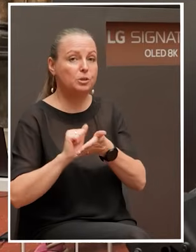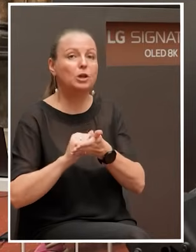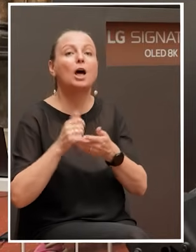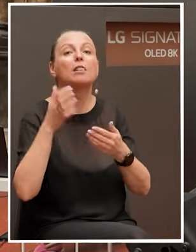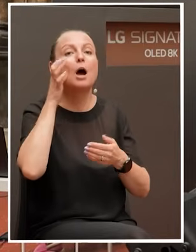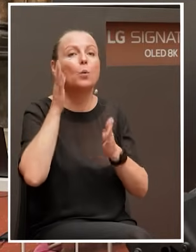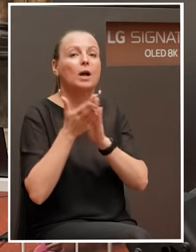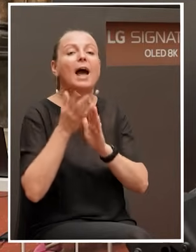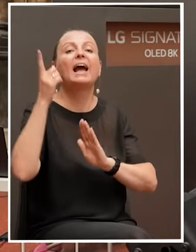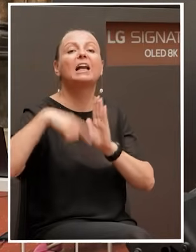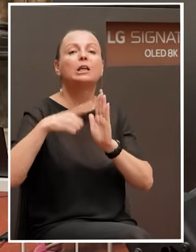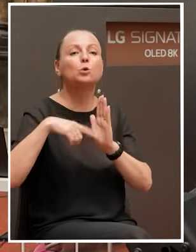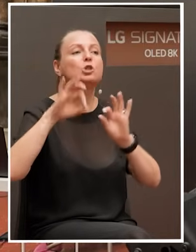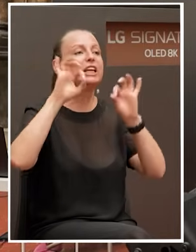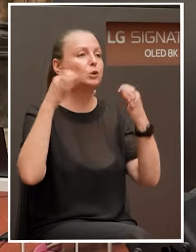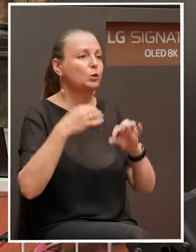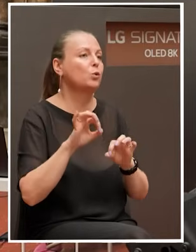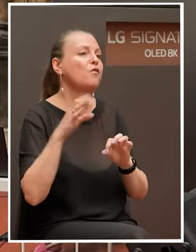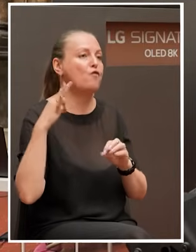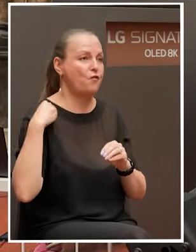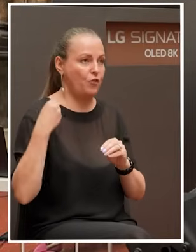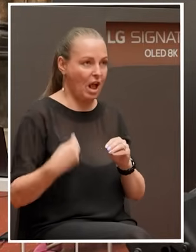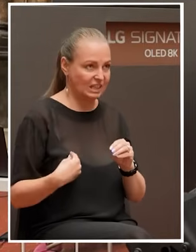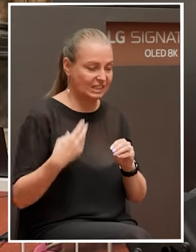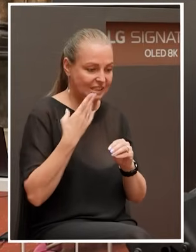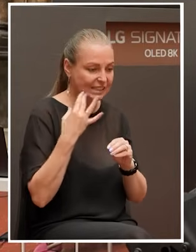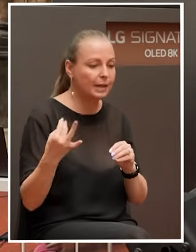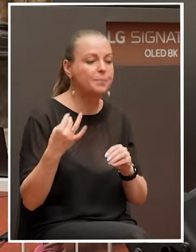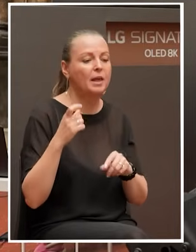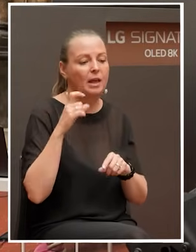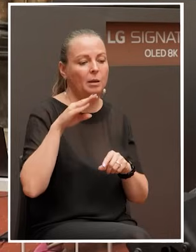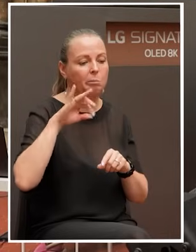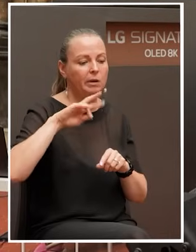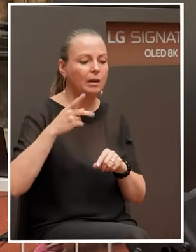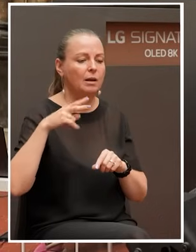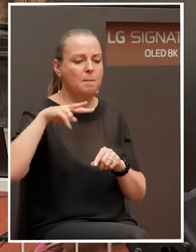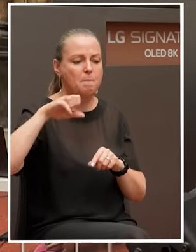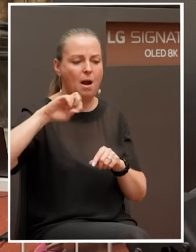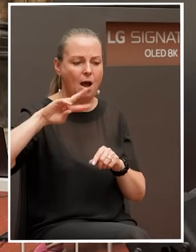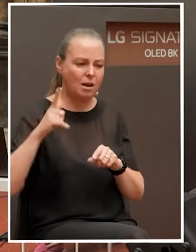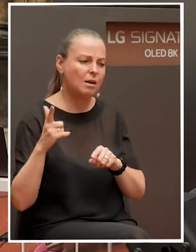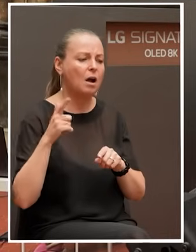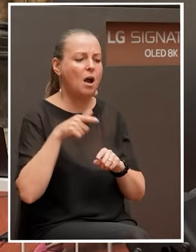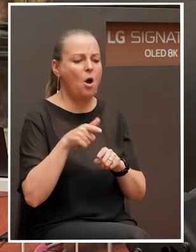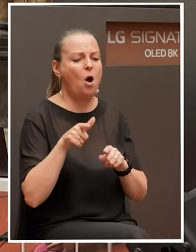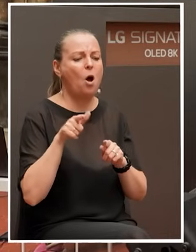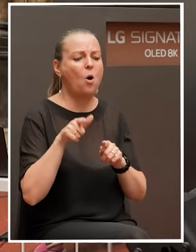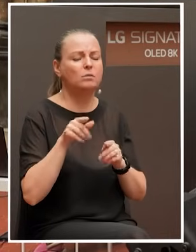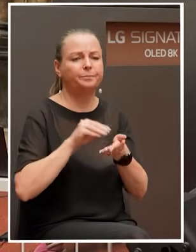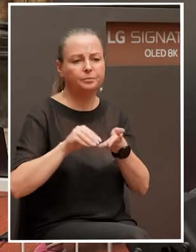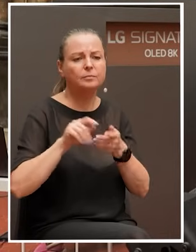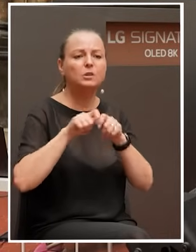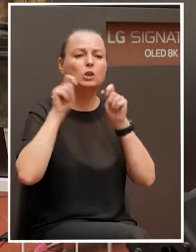«Религиозное искусство во Франции XIII века», в которой Эмиль Маль, один из основателей современной